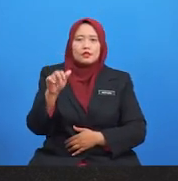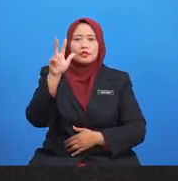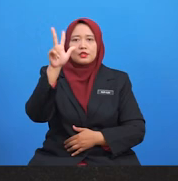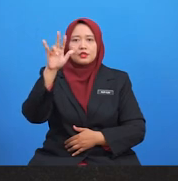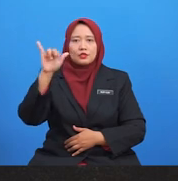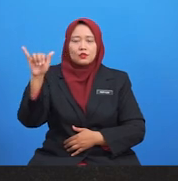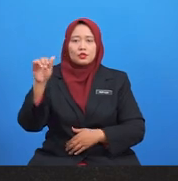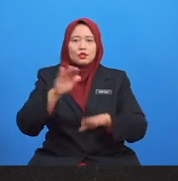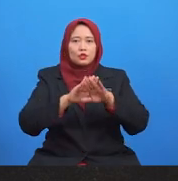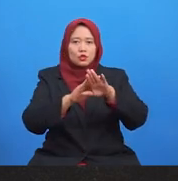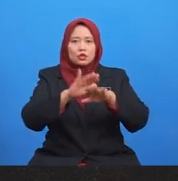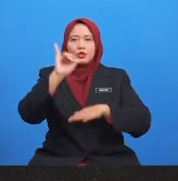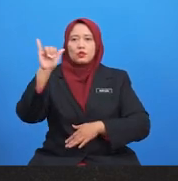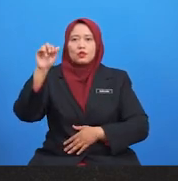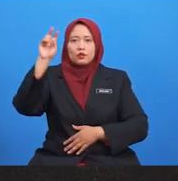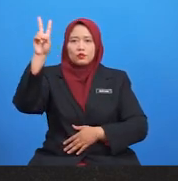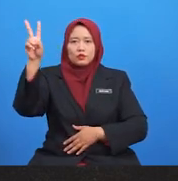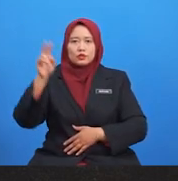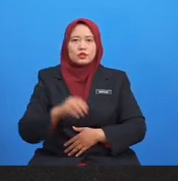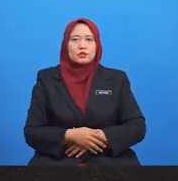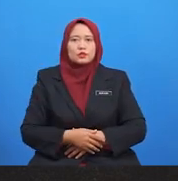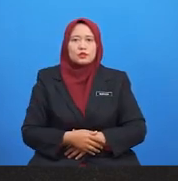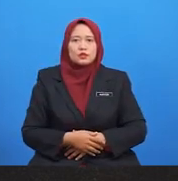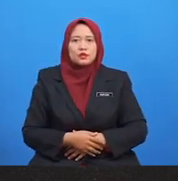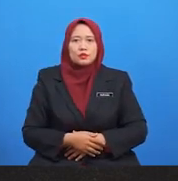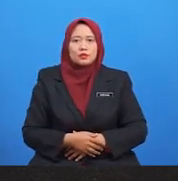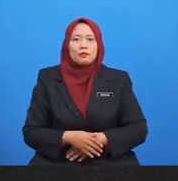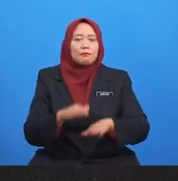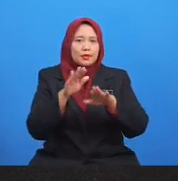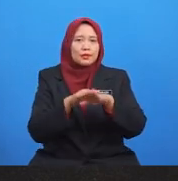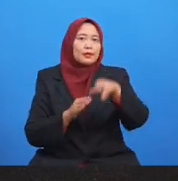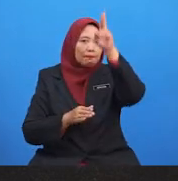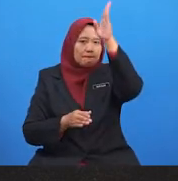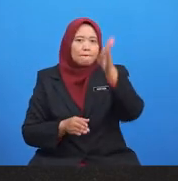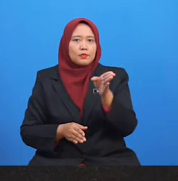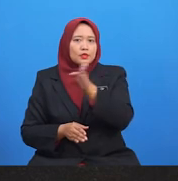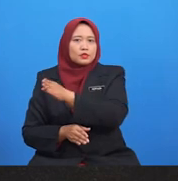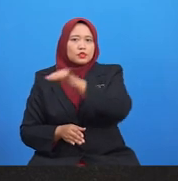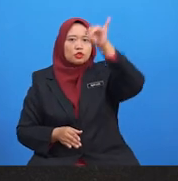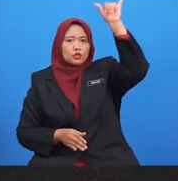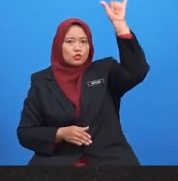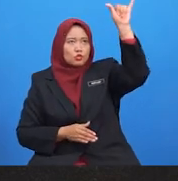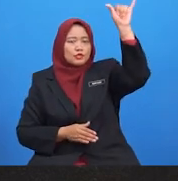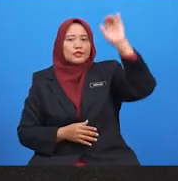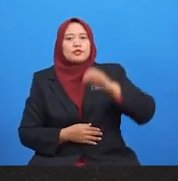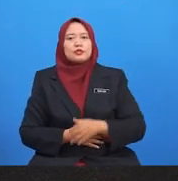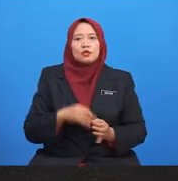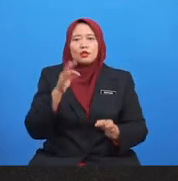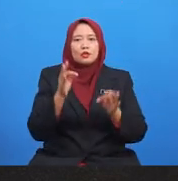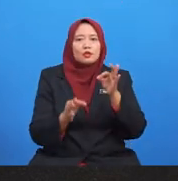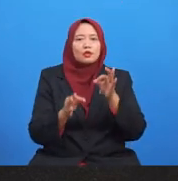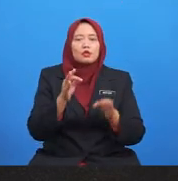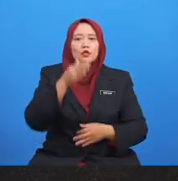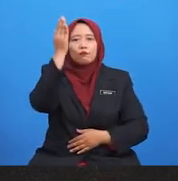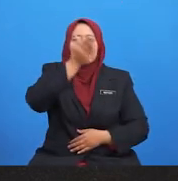Y kuasa 2 yang bersilang dengan paksi Y seperti di dalam gambar rajah. Jika rantau